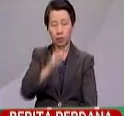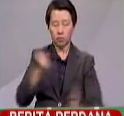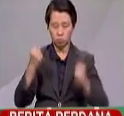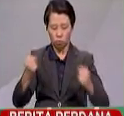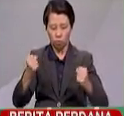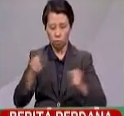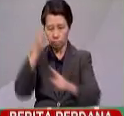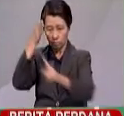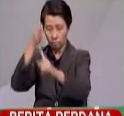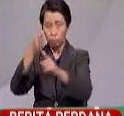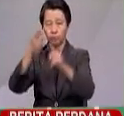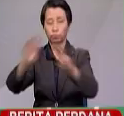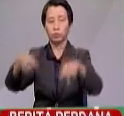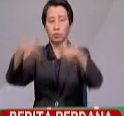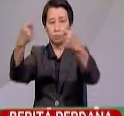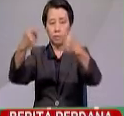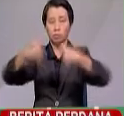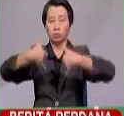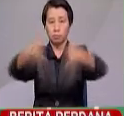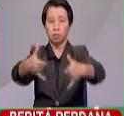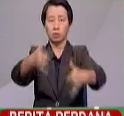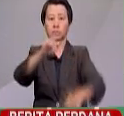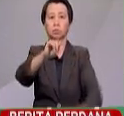memantapkan sasaran ke final Piala Thomas.